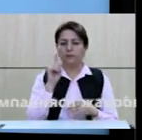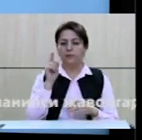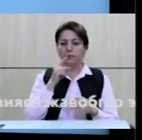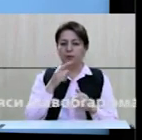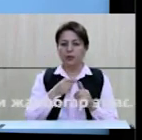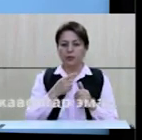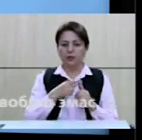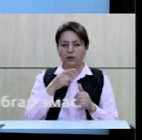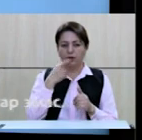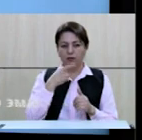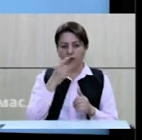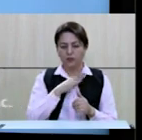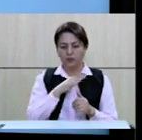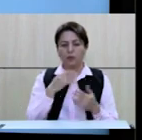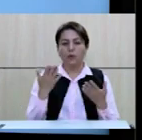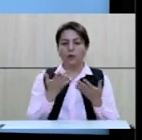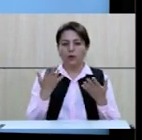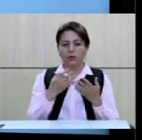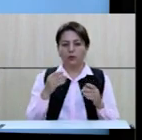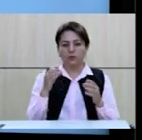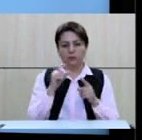edi? U qanday so'z turkumi?